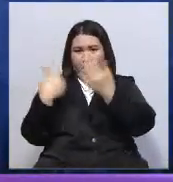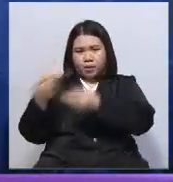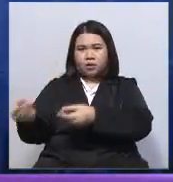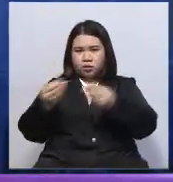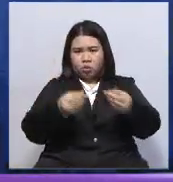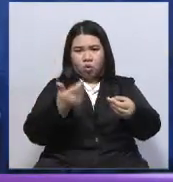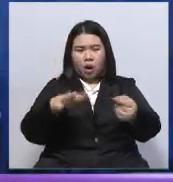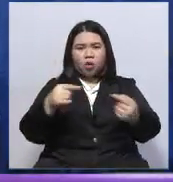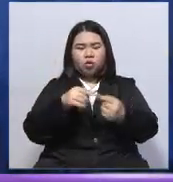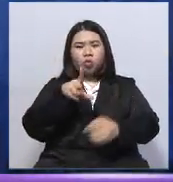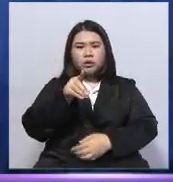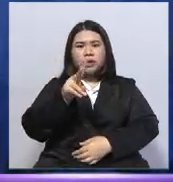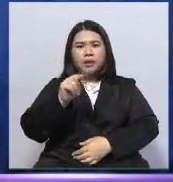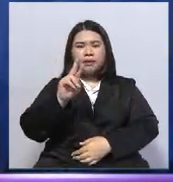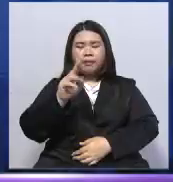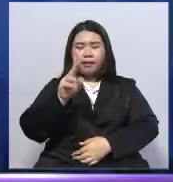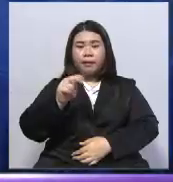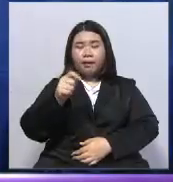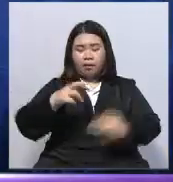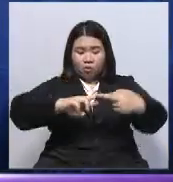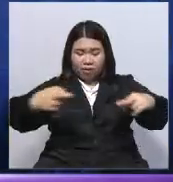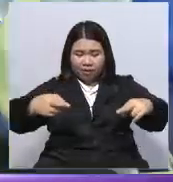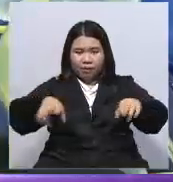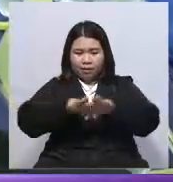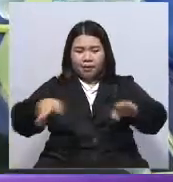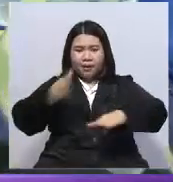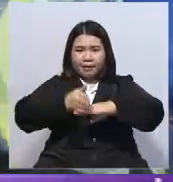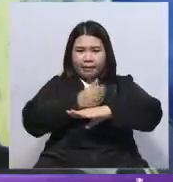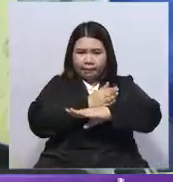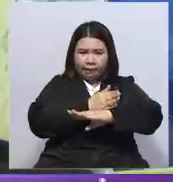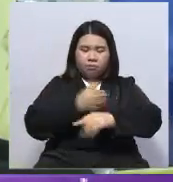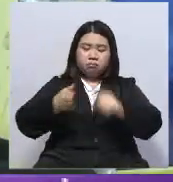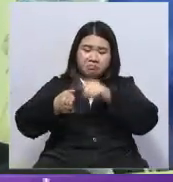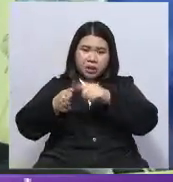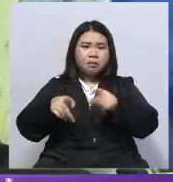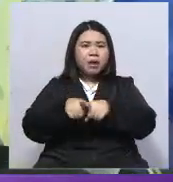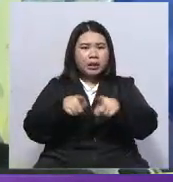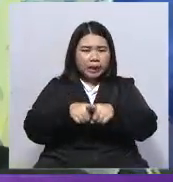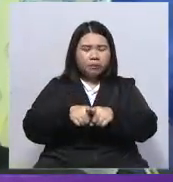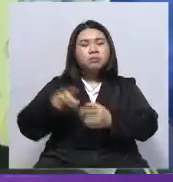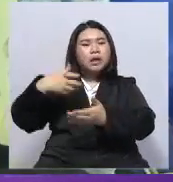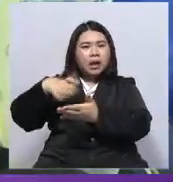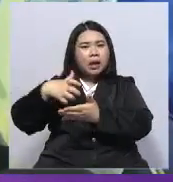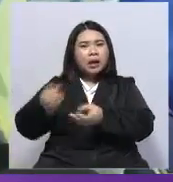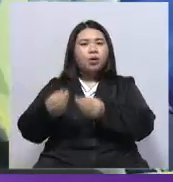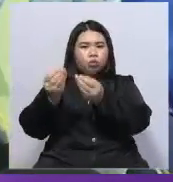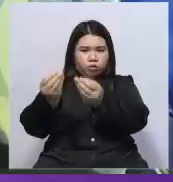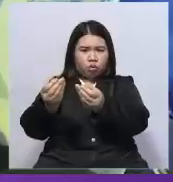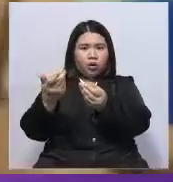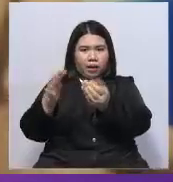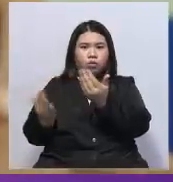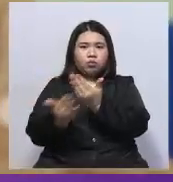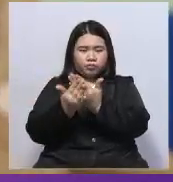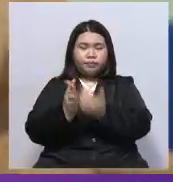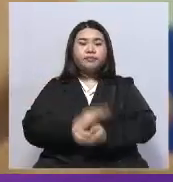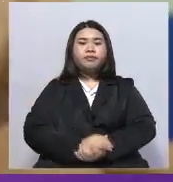ทั้งเรื่องของ DNA บนเขียงและมีดที่ยึดได้ในที่เกิดเหตุโดยพนักงานสอบสวนได้นำไปรายงานทั้งหมดรวมกับสำนวนแล้ว